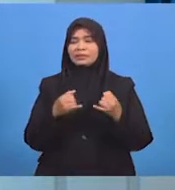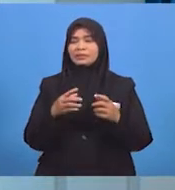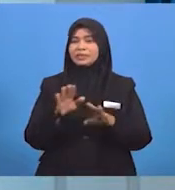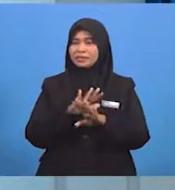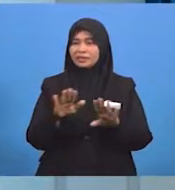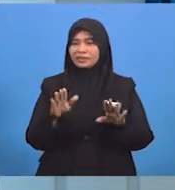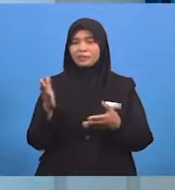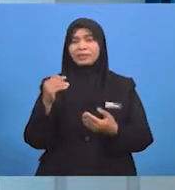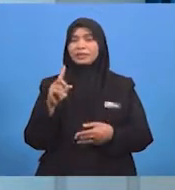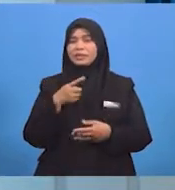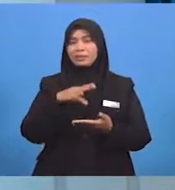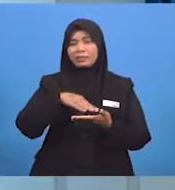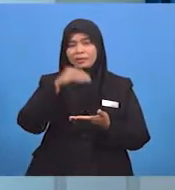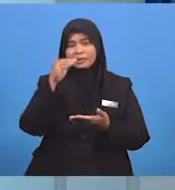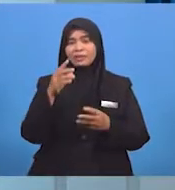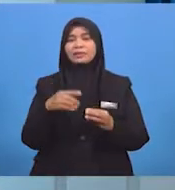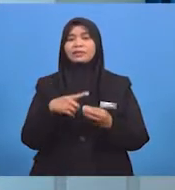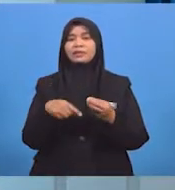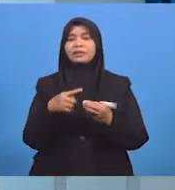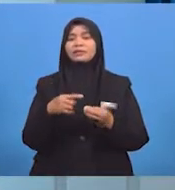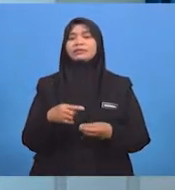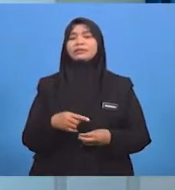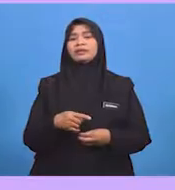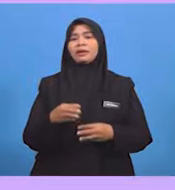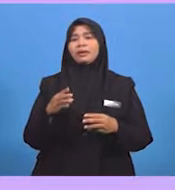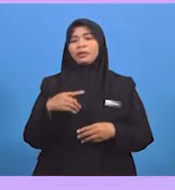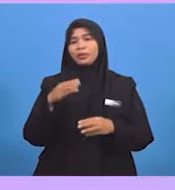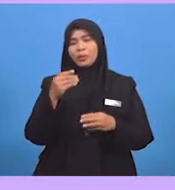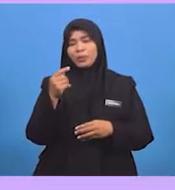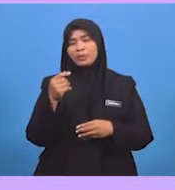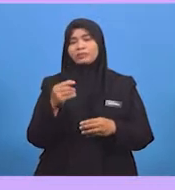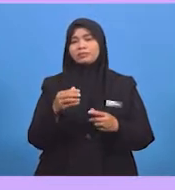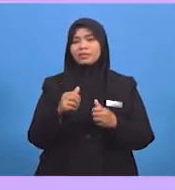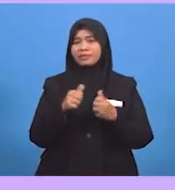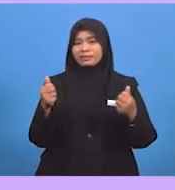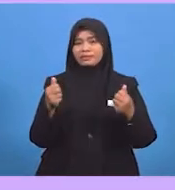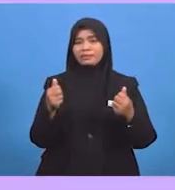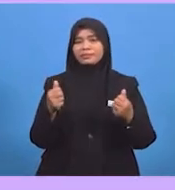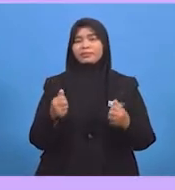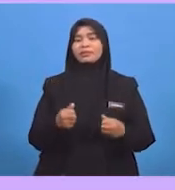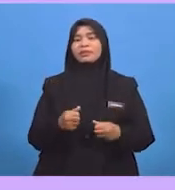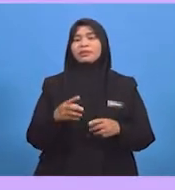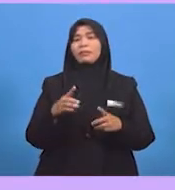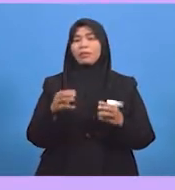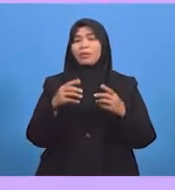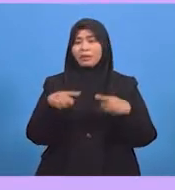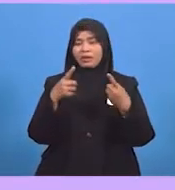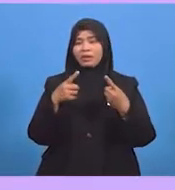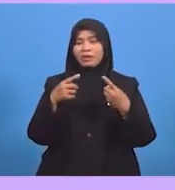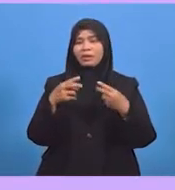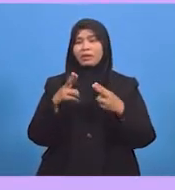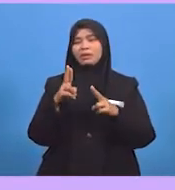mari kita pelajari mengenai mata wang asing. Apabila anda pergi untuk umrah ke Mekah